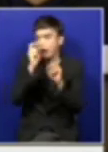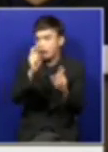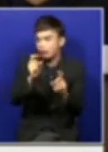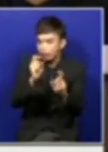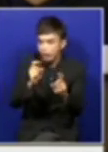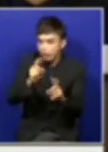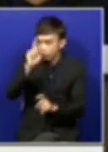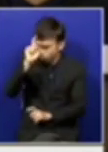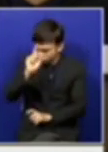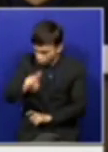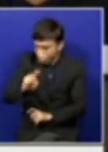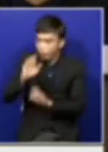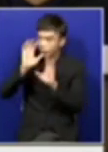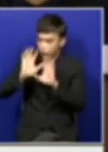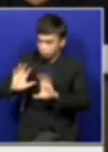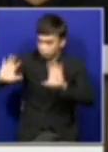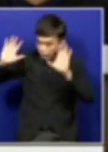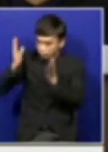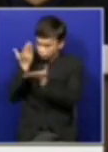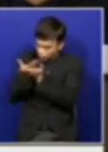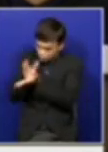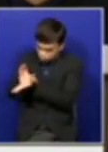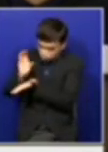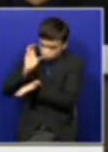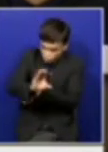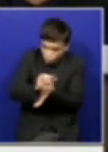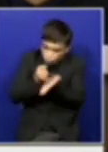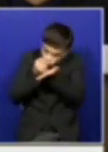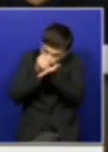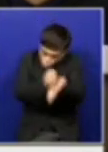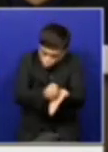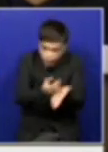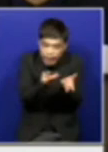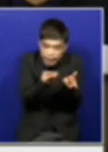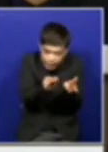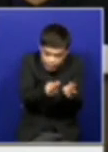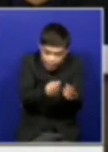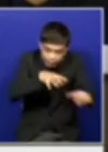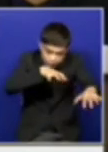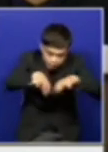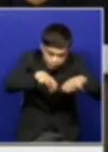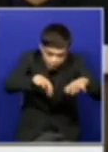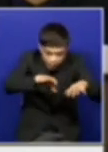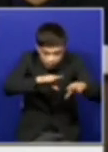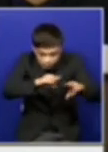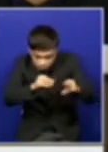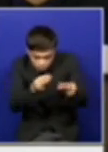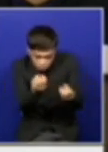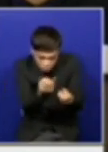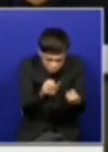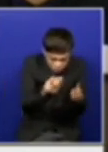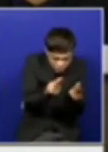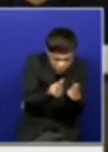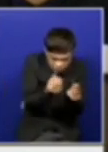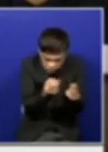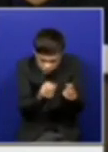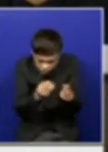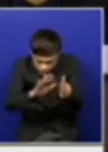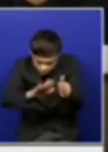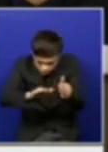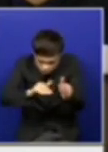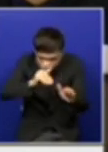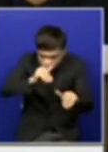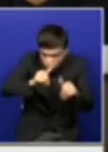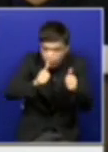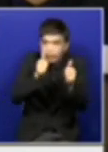นนี้ไปเพื่อที่จะฟื้นฟูที่ดินให้กลับคืนสภาพเดิมนอกจากนั้นครับที่ดินของ